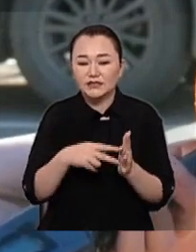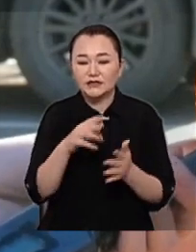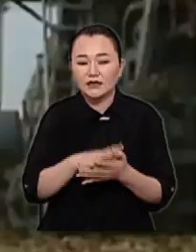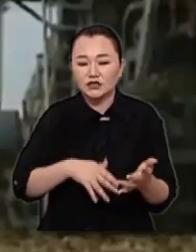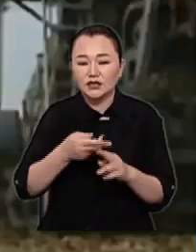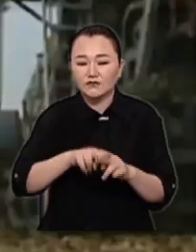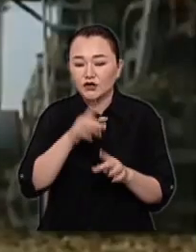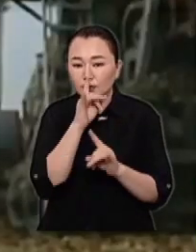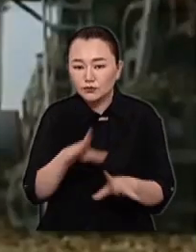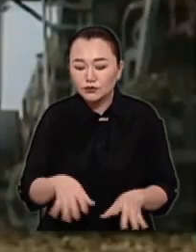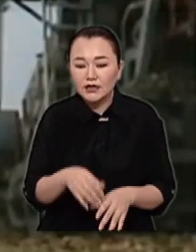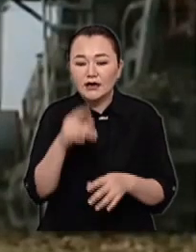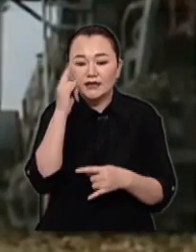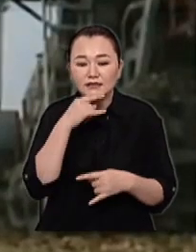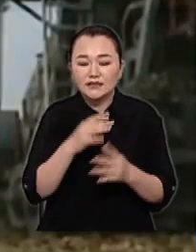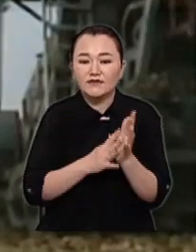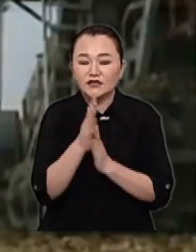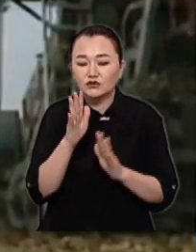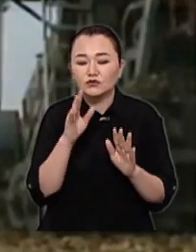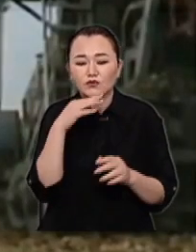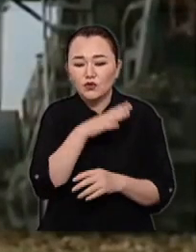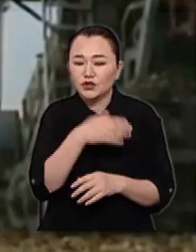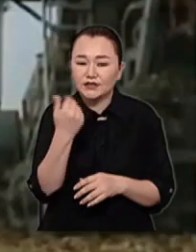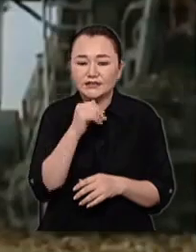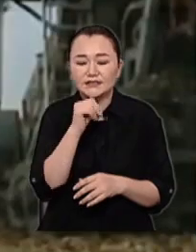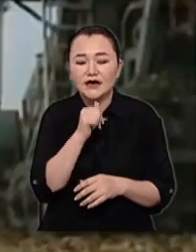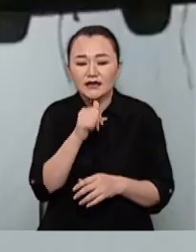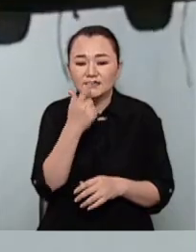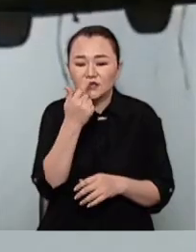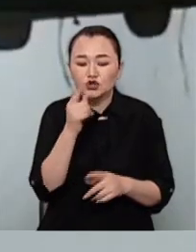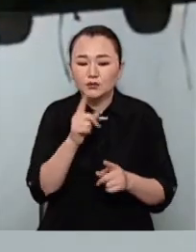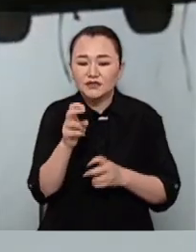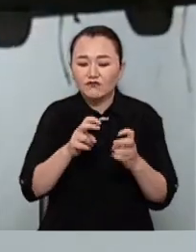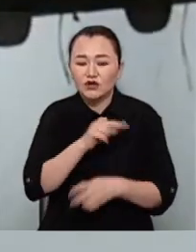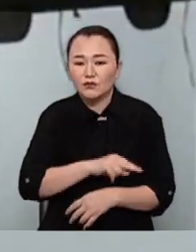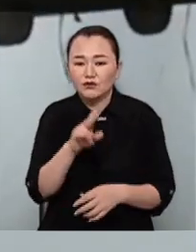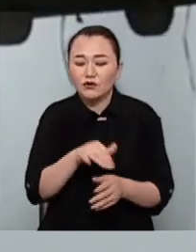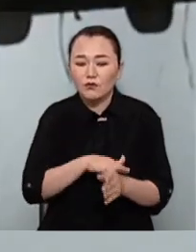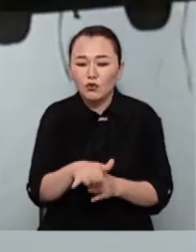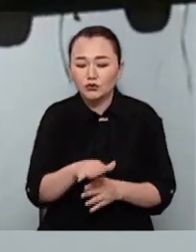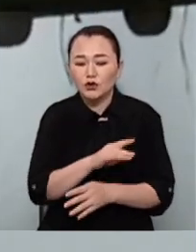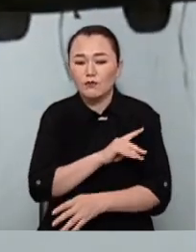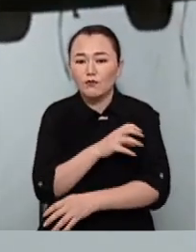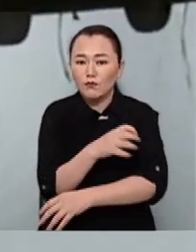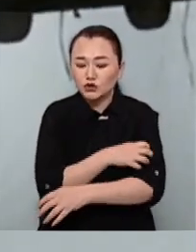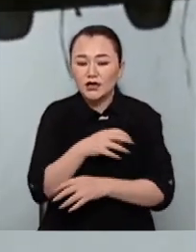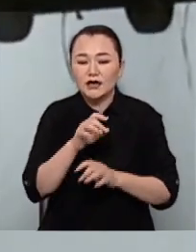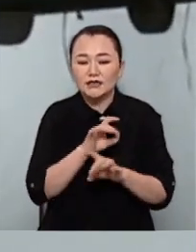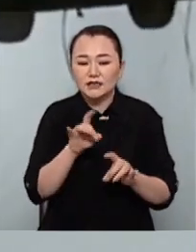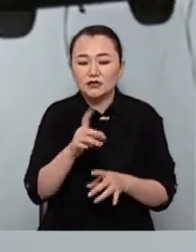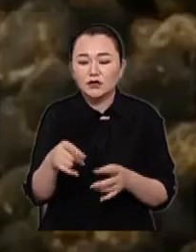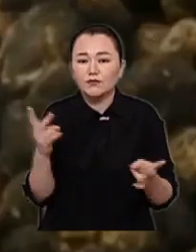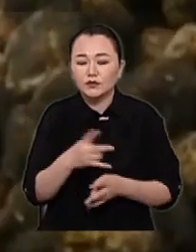далее этого не будет. В Казахстане выращивают не так много сахарной свеклы, чтобы заводы работали на полную мощность. Предприниматели говорят, им